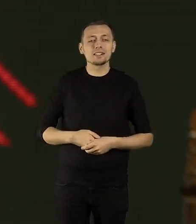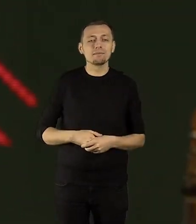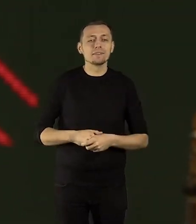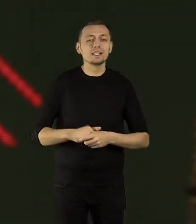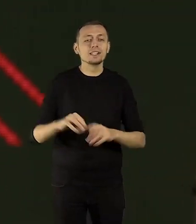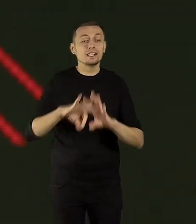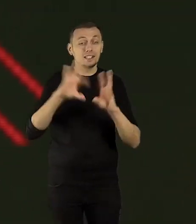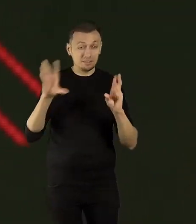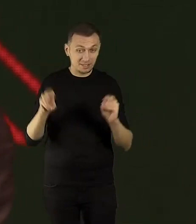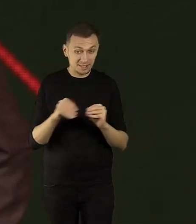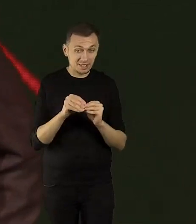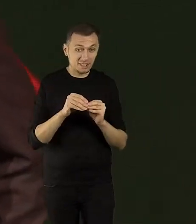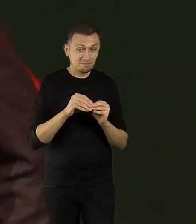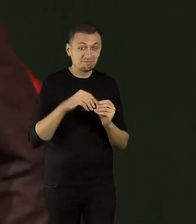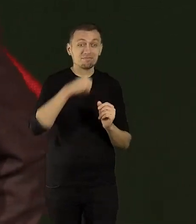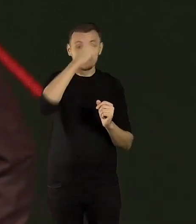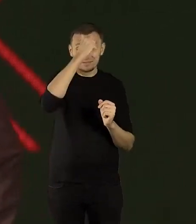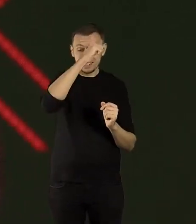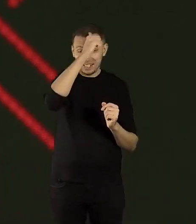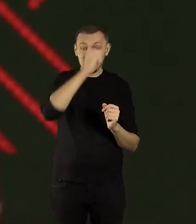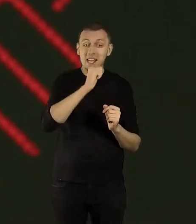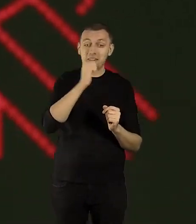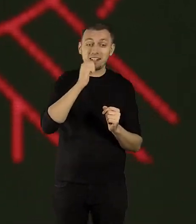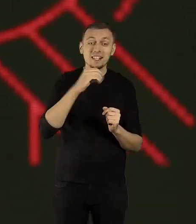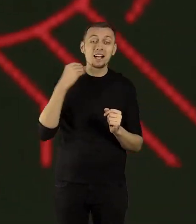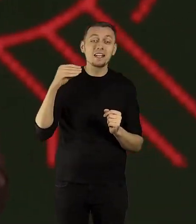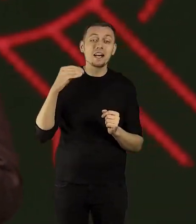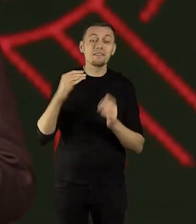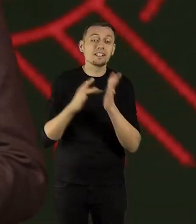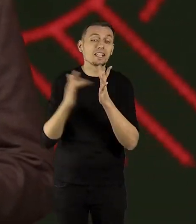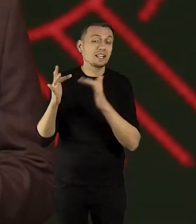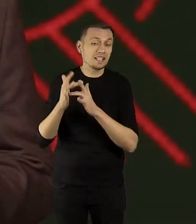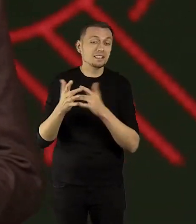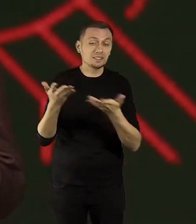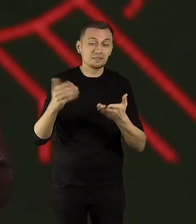Zobaczcie, mówiłem już o tym. Maria najpierw